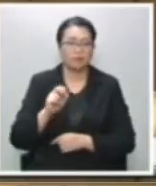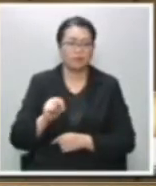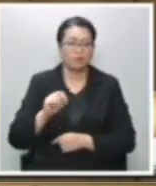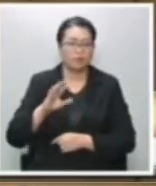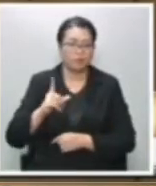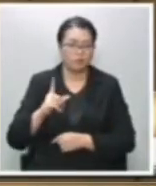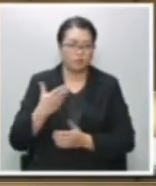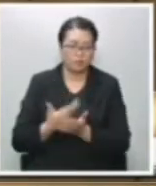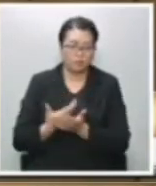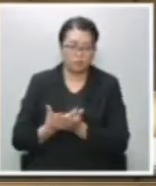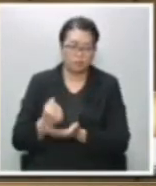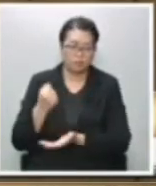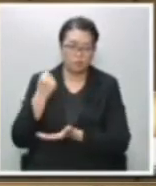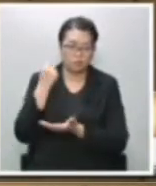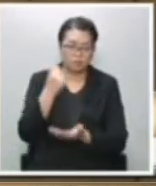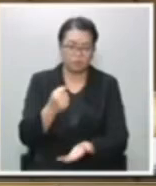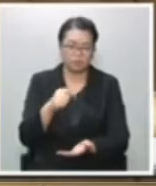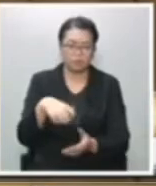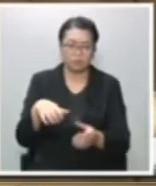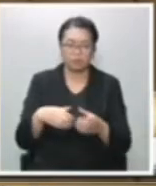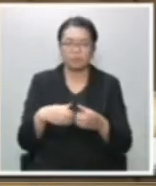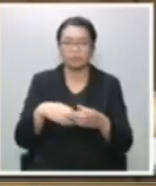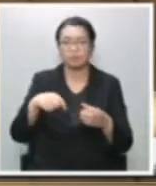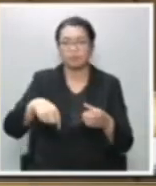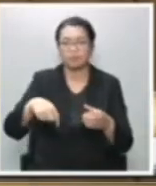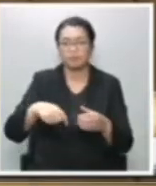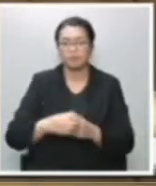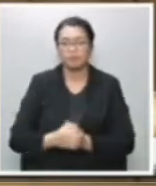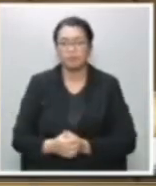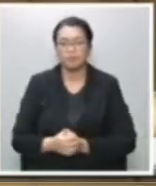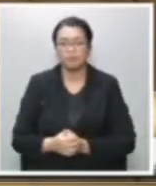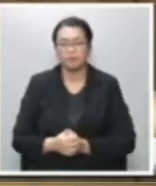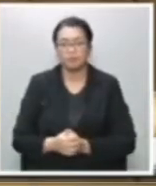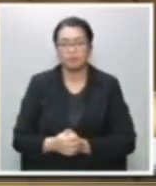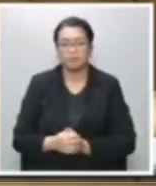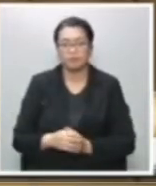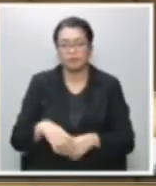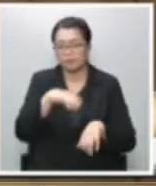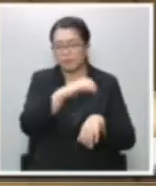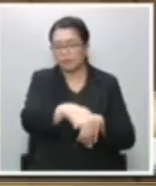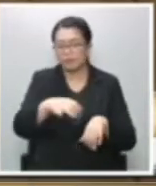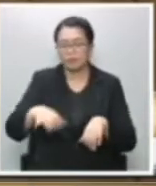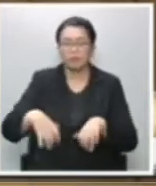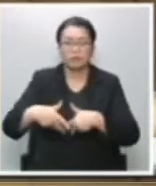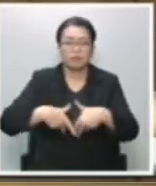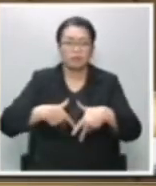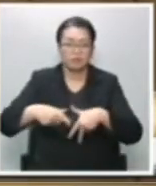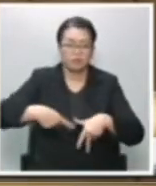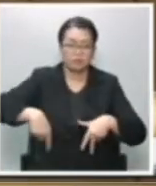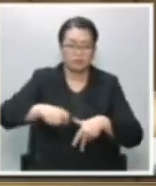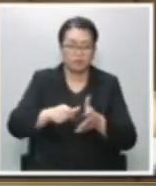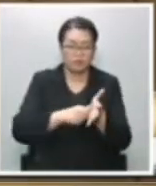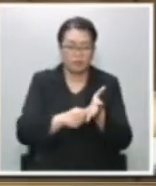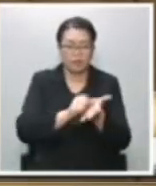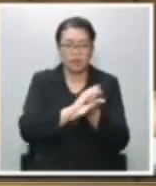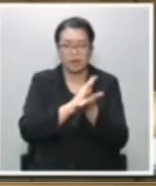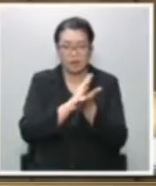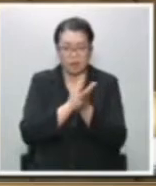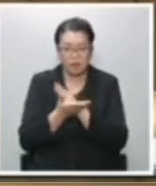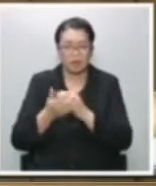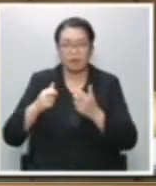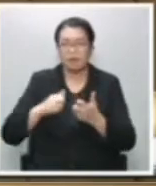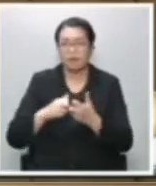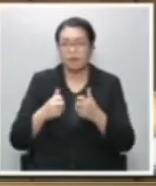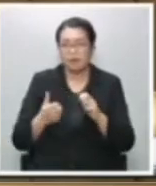มาณให้กับองค์กรให้กับท้องถิ่นนะครับไปเตรียมการแก้ไขปัญหาน